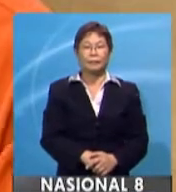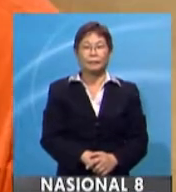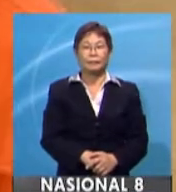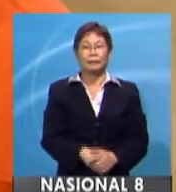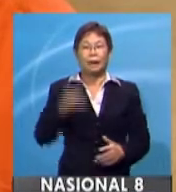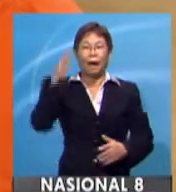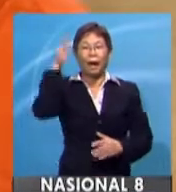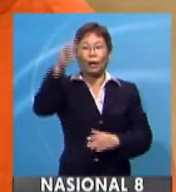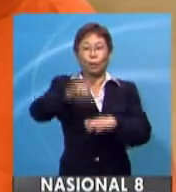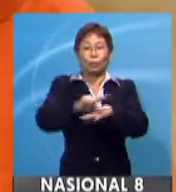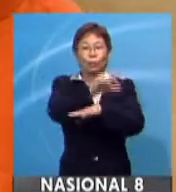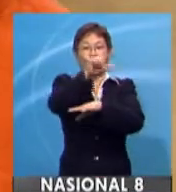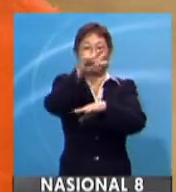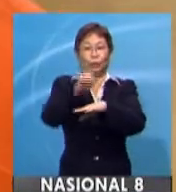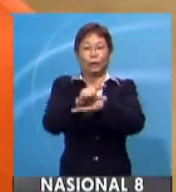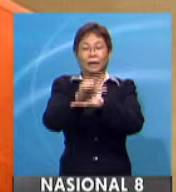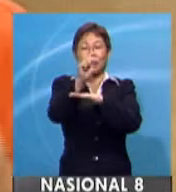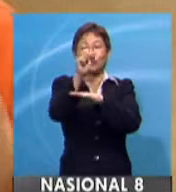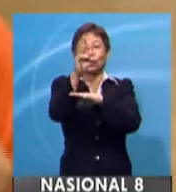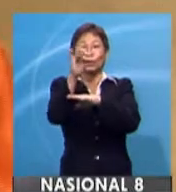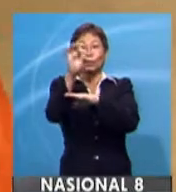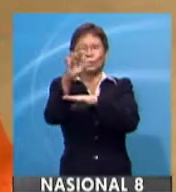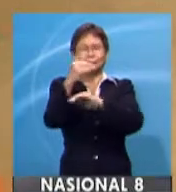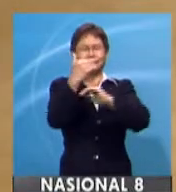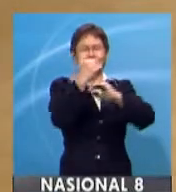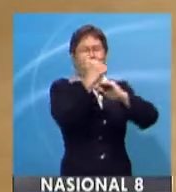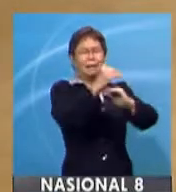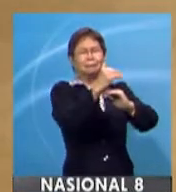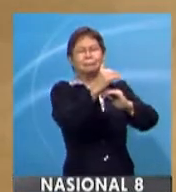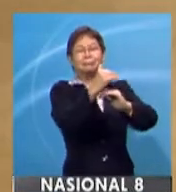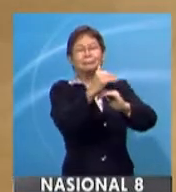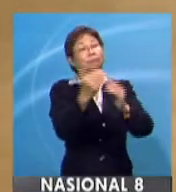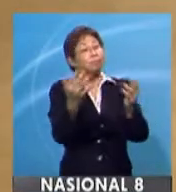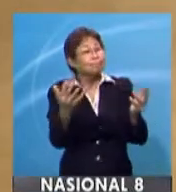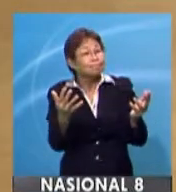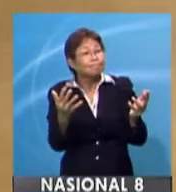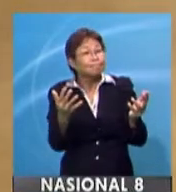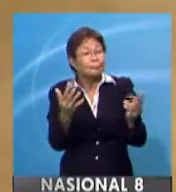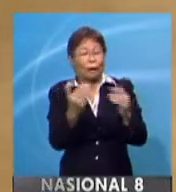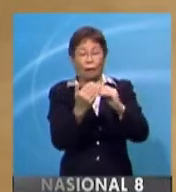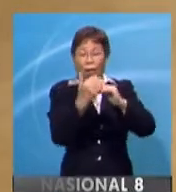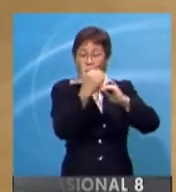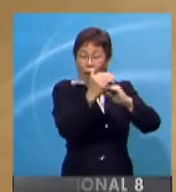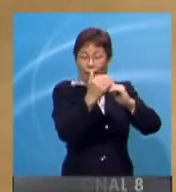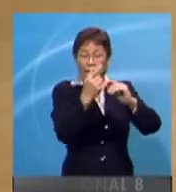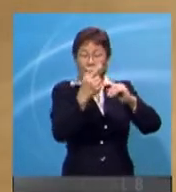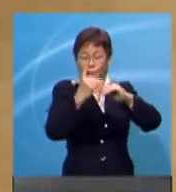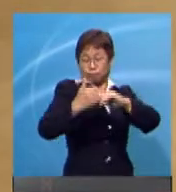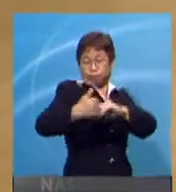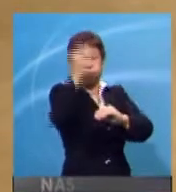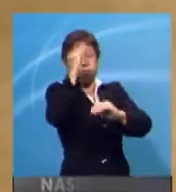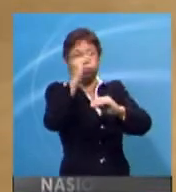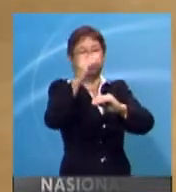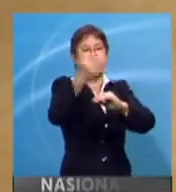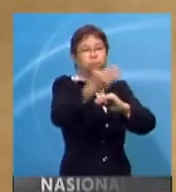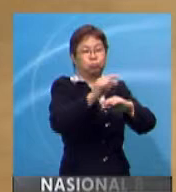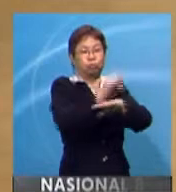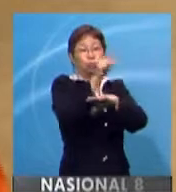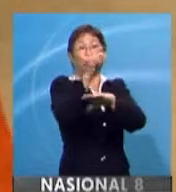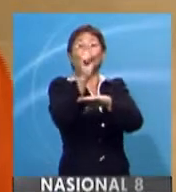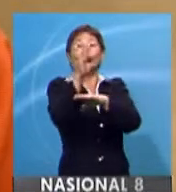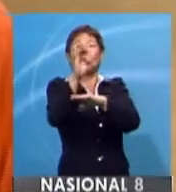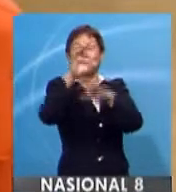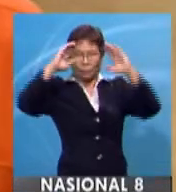yo yo akan menggunakan sumber yang terhadap secara optimal yakni melumpuhkan pada